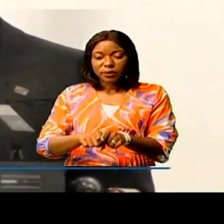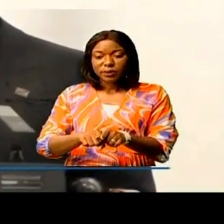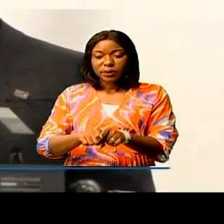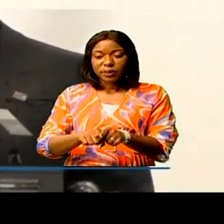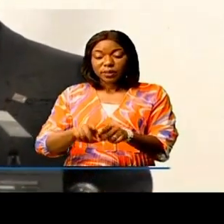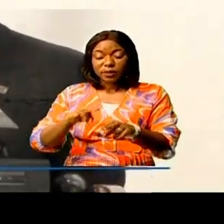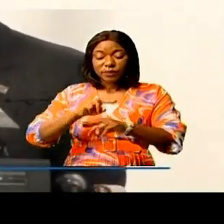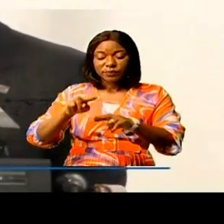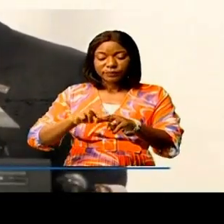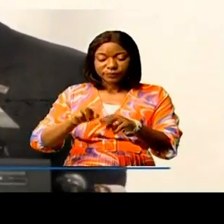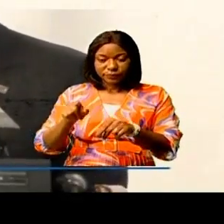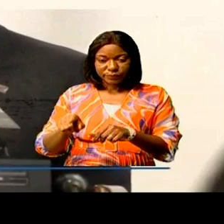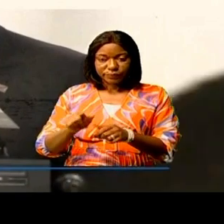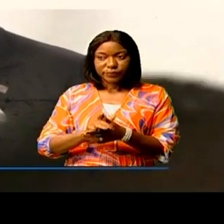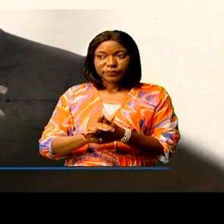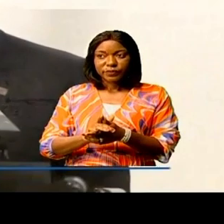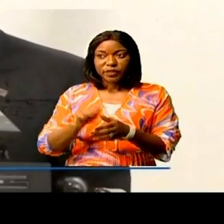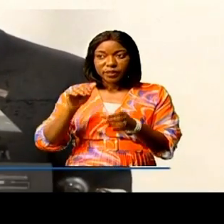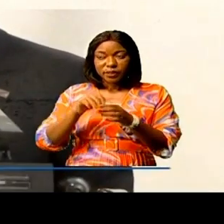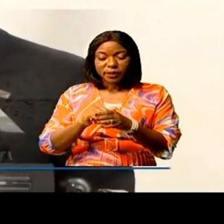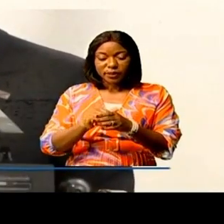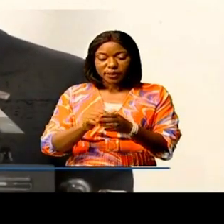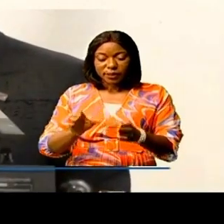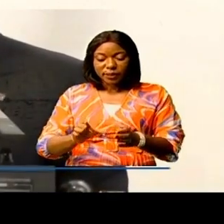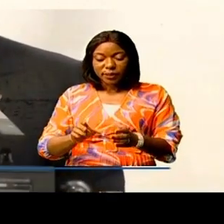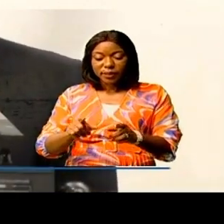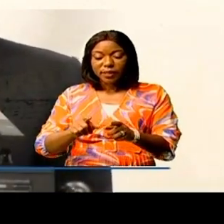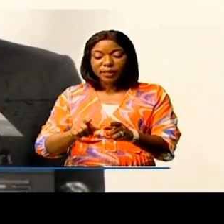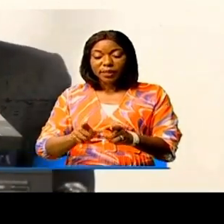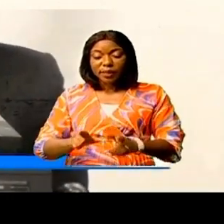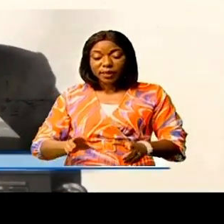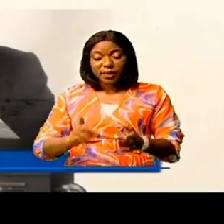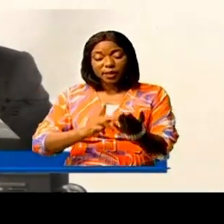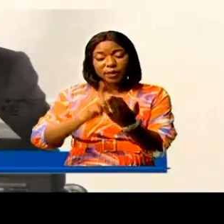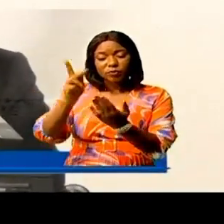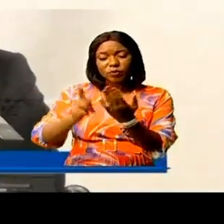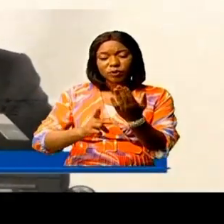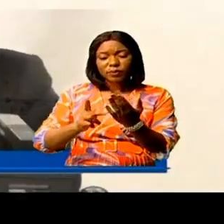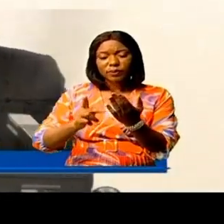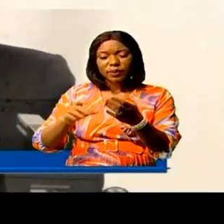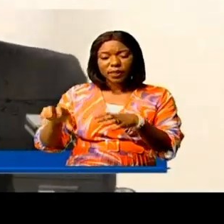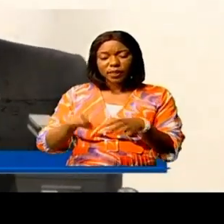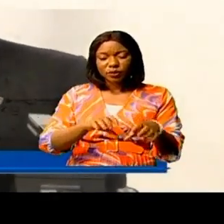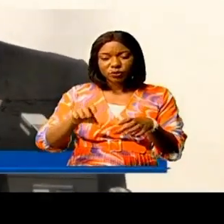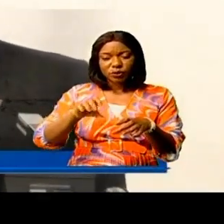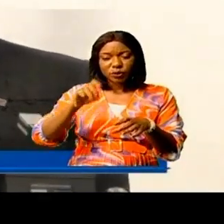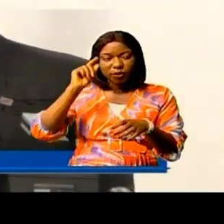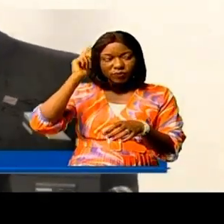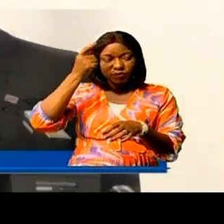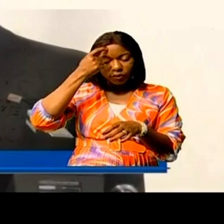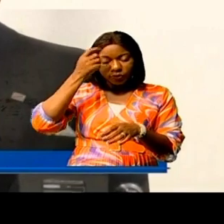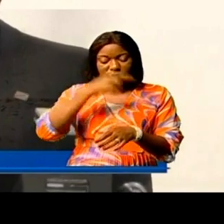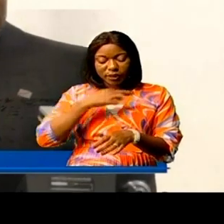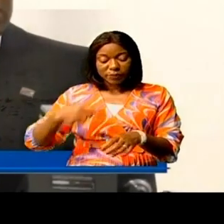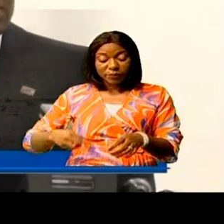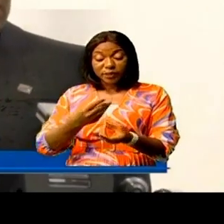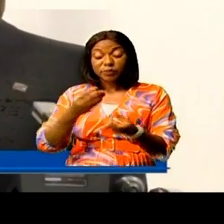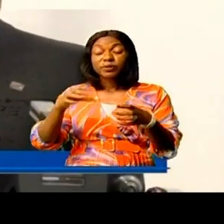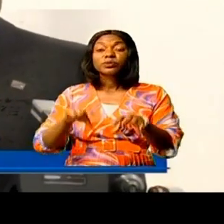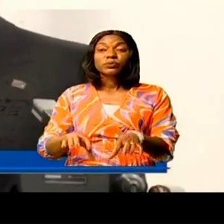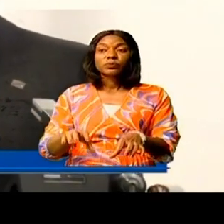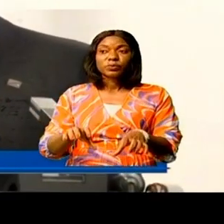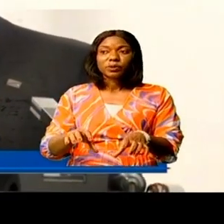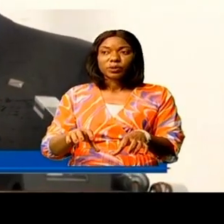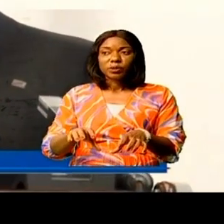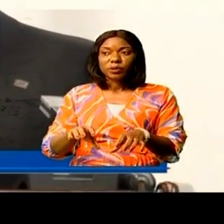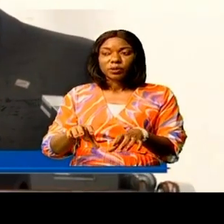national. Dans le cadre du programme d'action du gouvernement de la République démocratique du Congo, pour